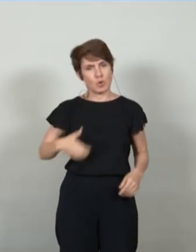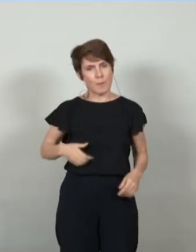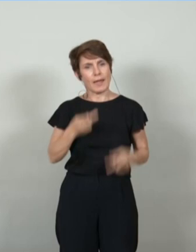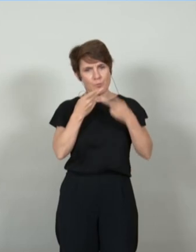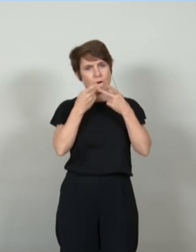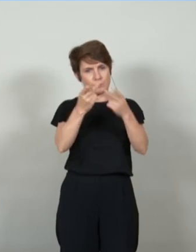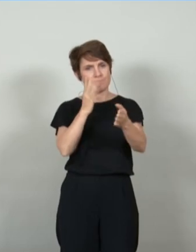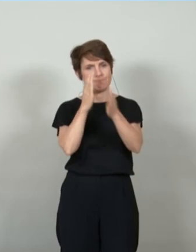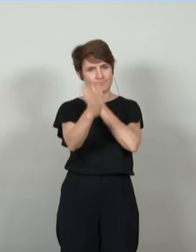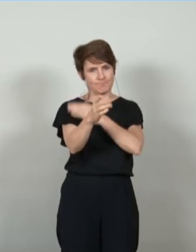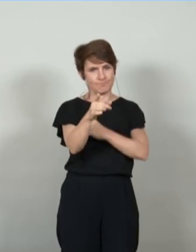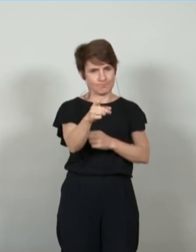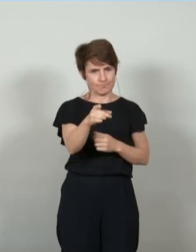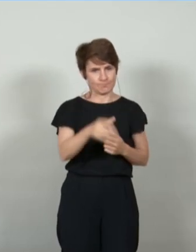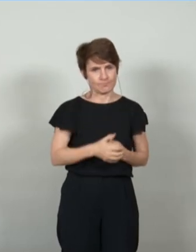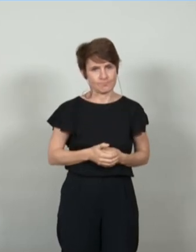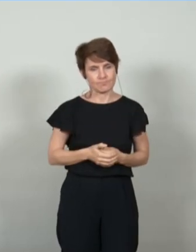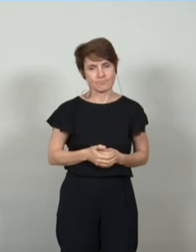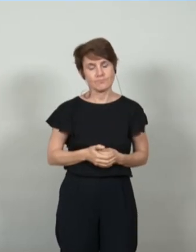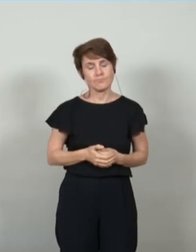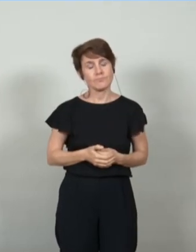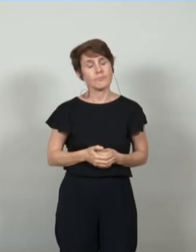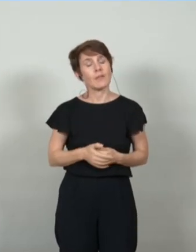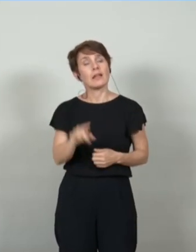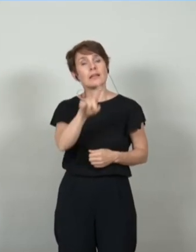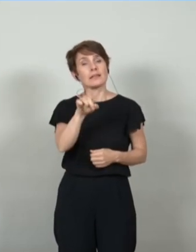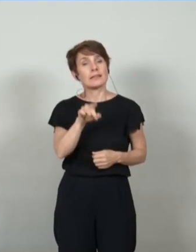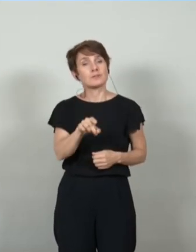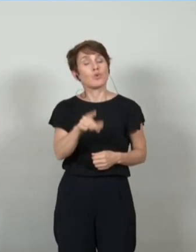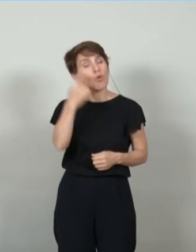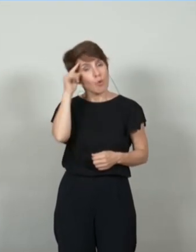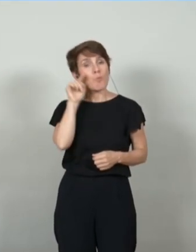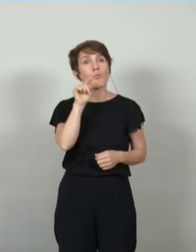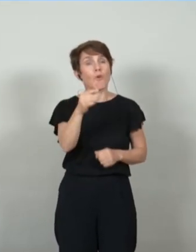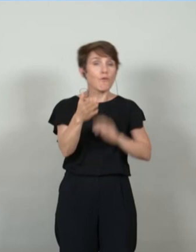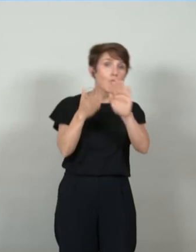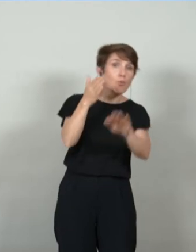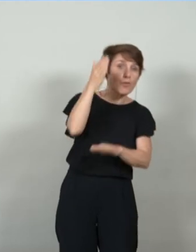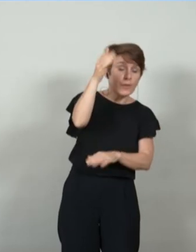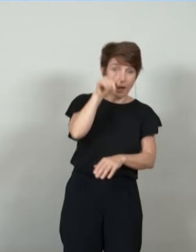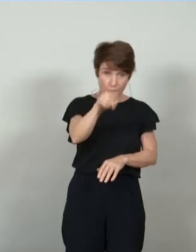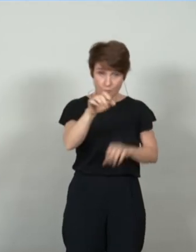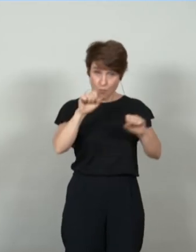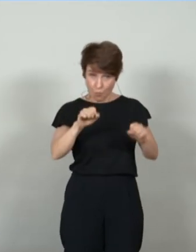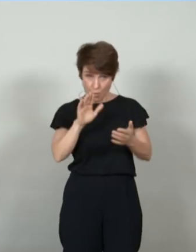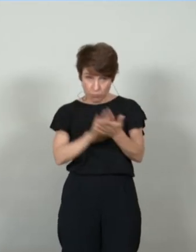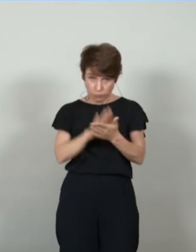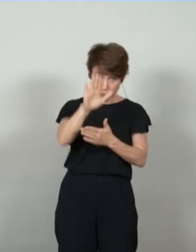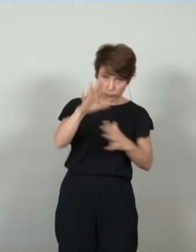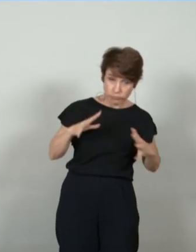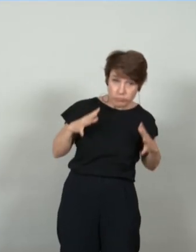cette cette question quel est pour vous demain Monsieur le Maire les engagements que vous pouvez prendre que vous pouvez